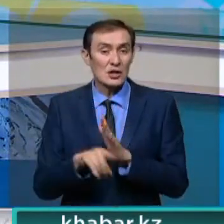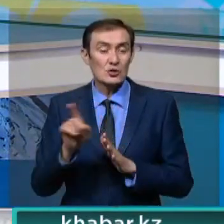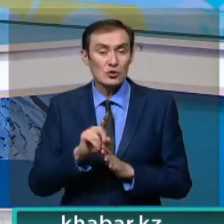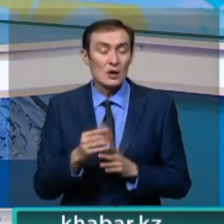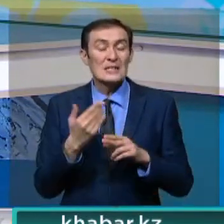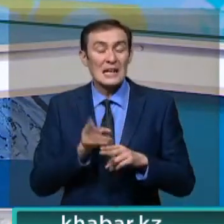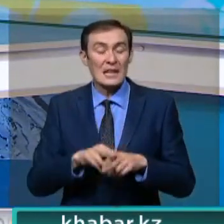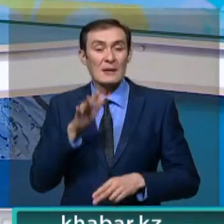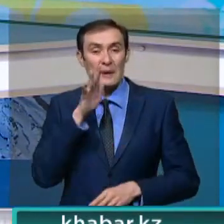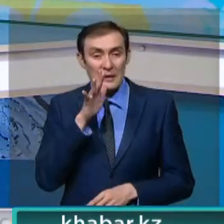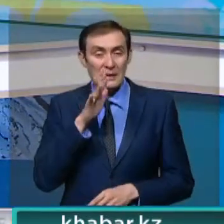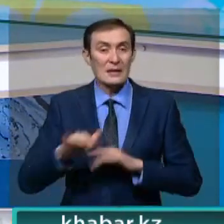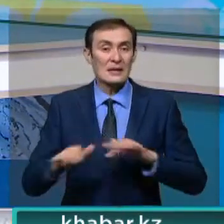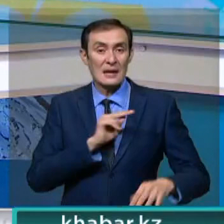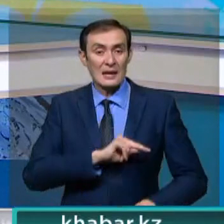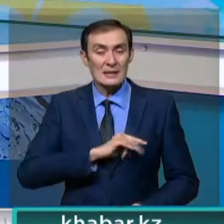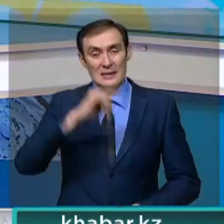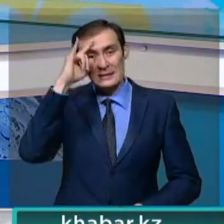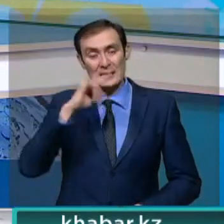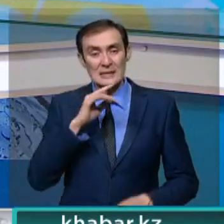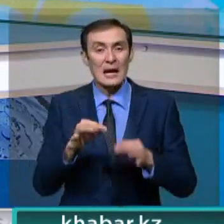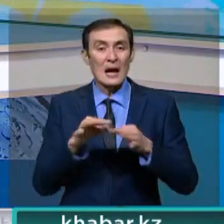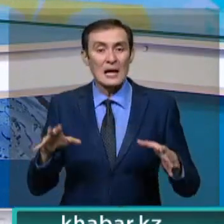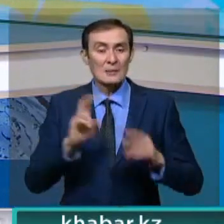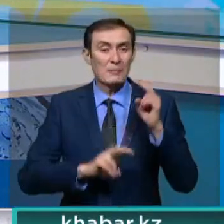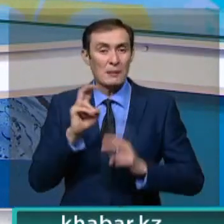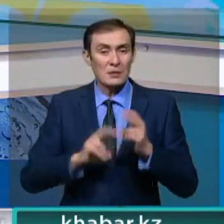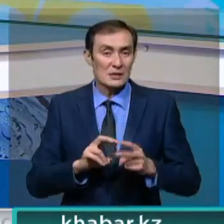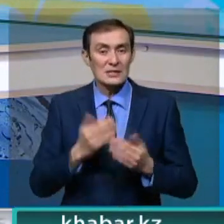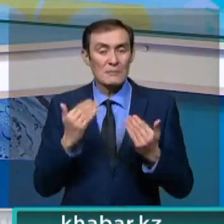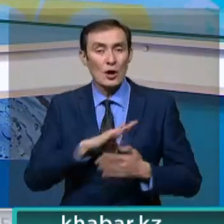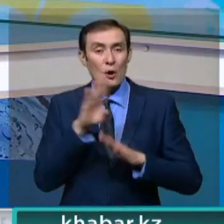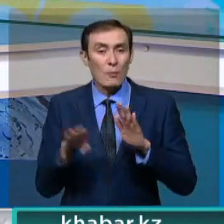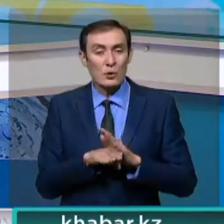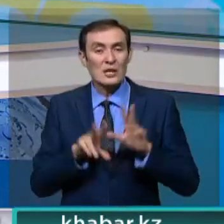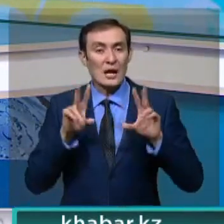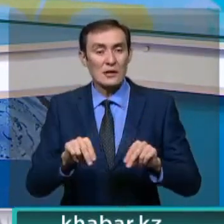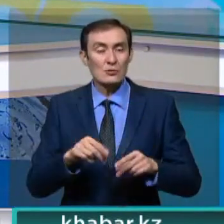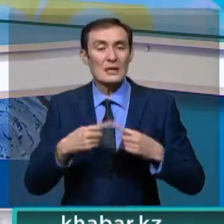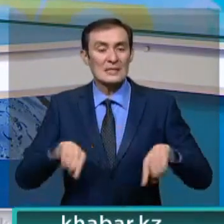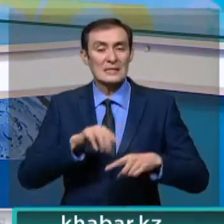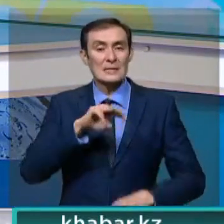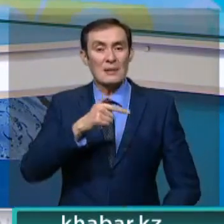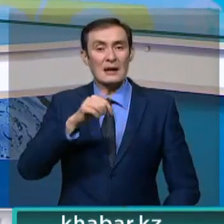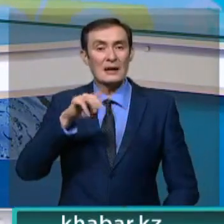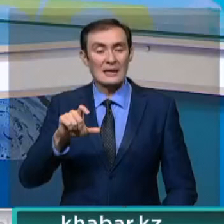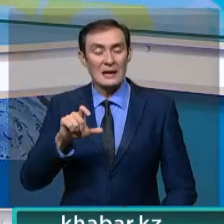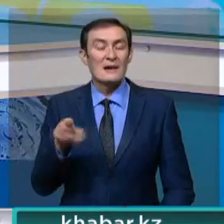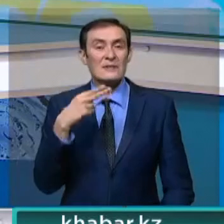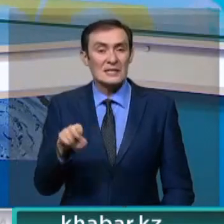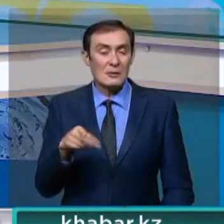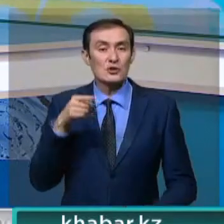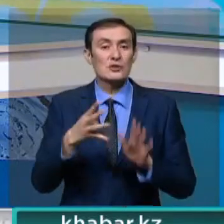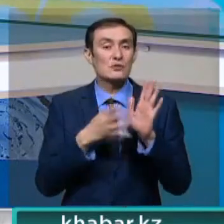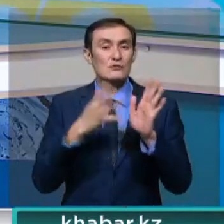с того самого момента деятельность казахстанской атомной промышленности поставлена под гарантии МАГАТЭ. В декабре того же